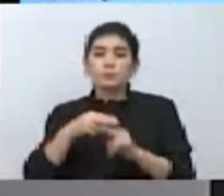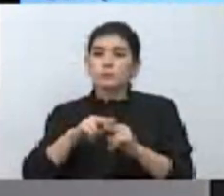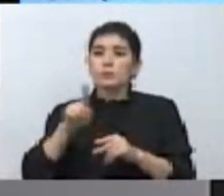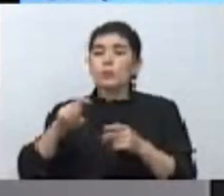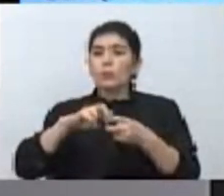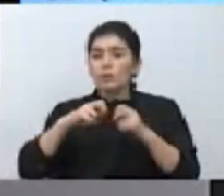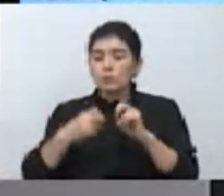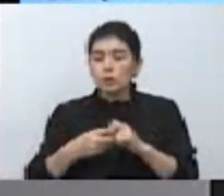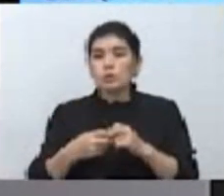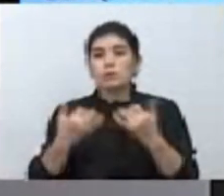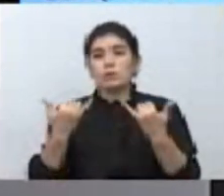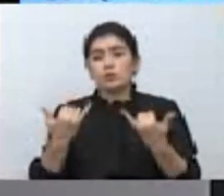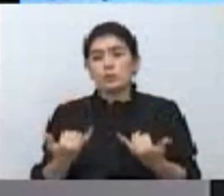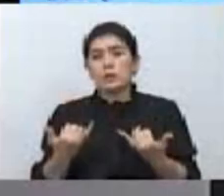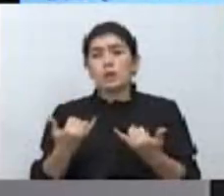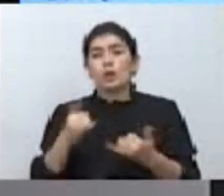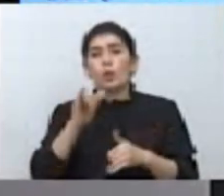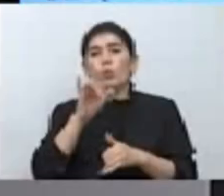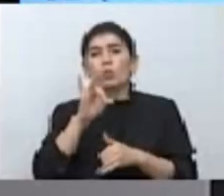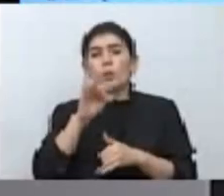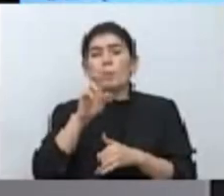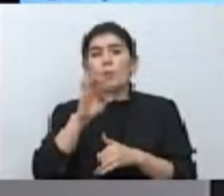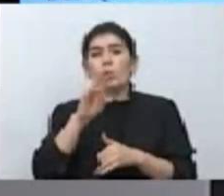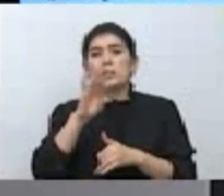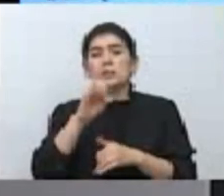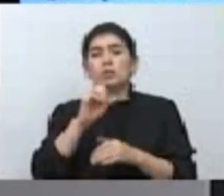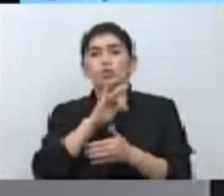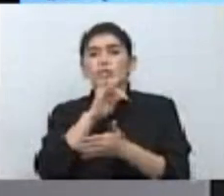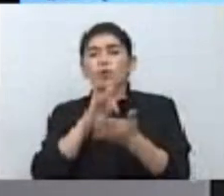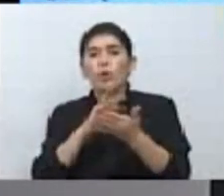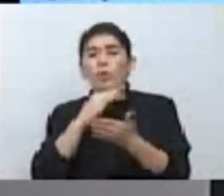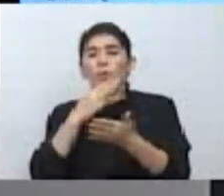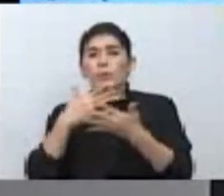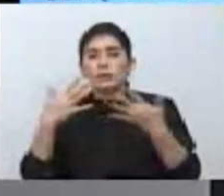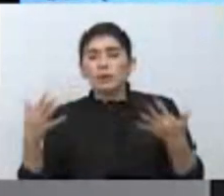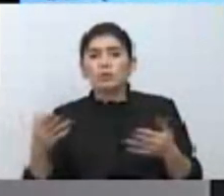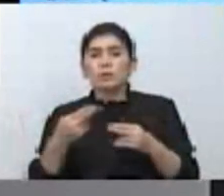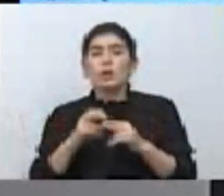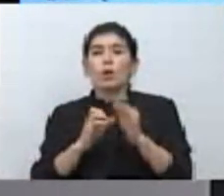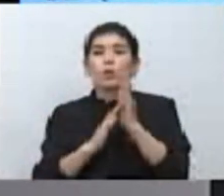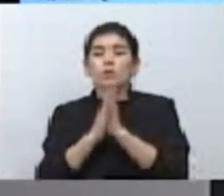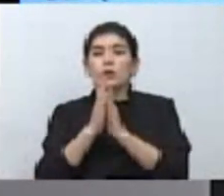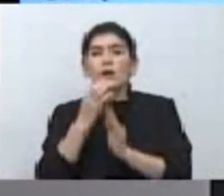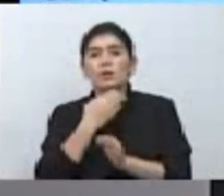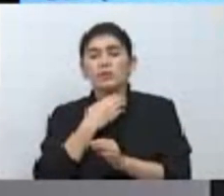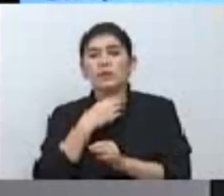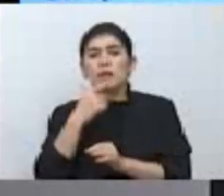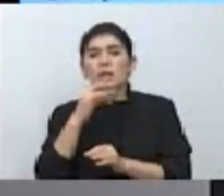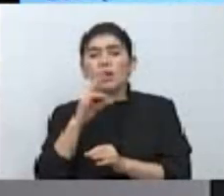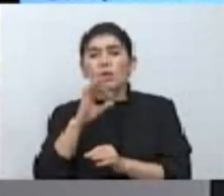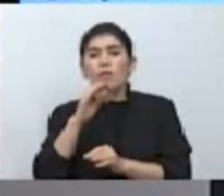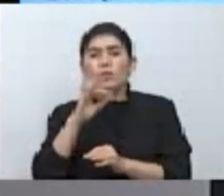muammo. Yana urbanizatsiyalash, ya'ni shaharni ko'payib borishi oqibatida o'simlik va hayvon